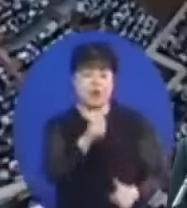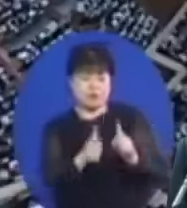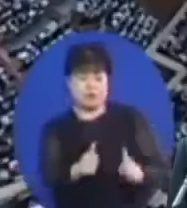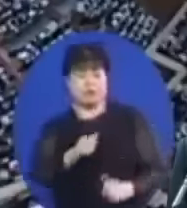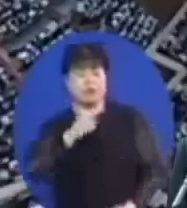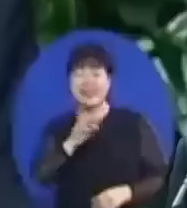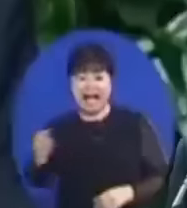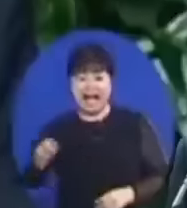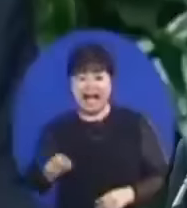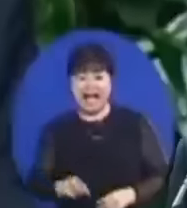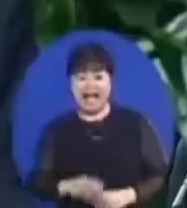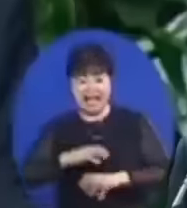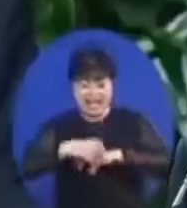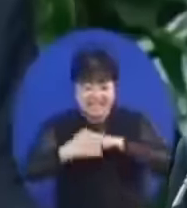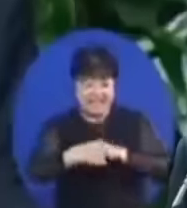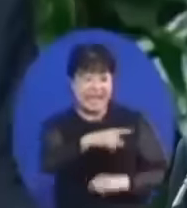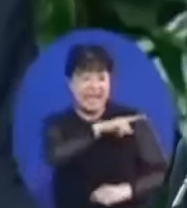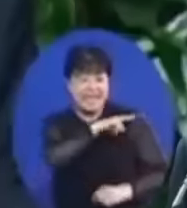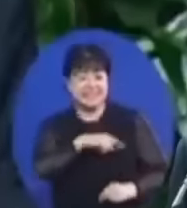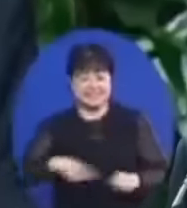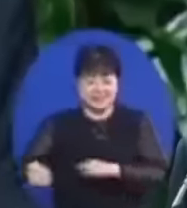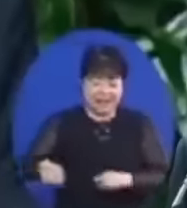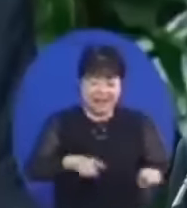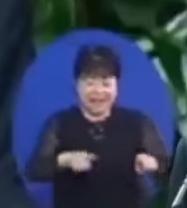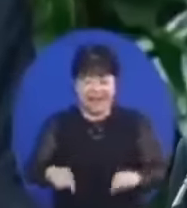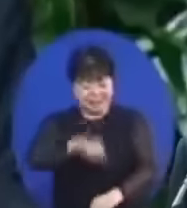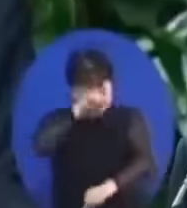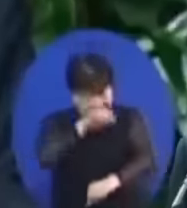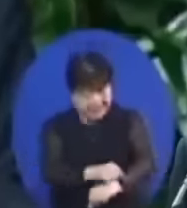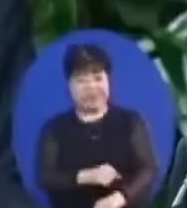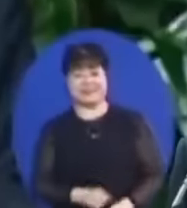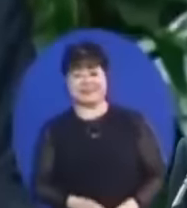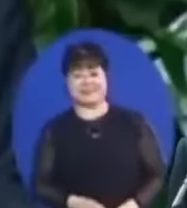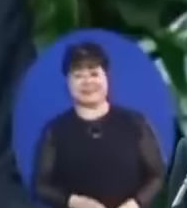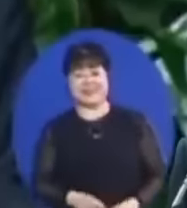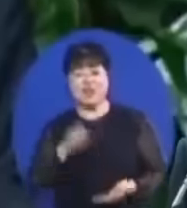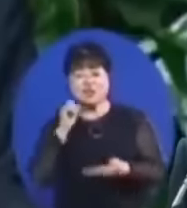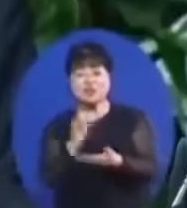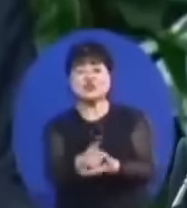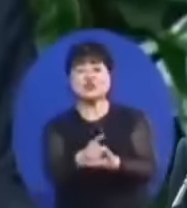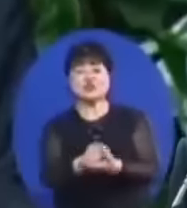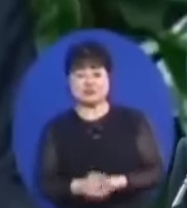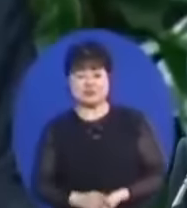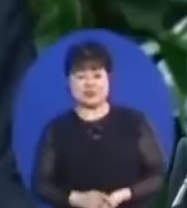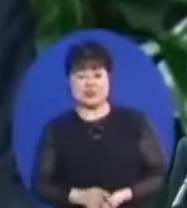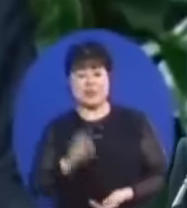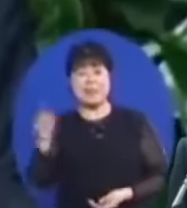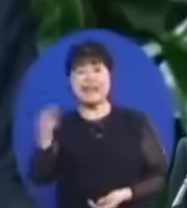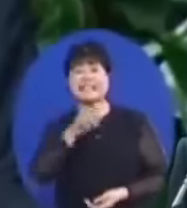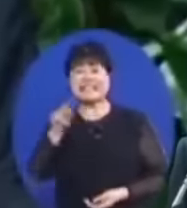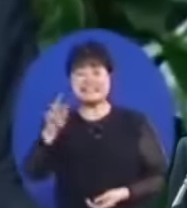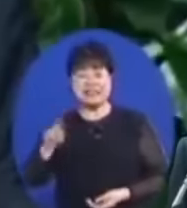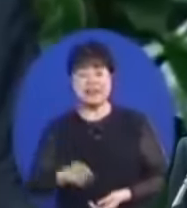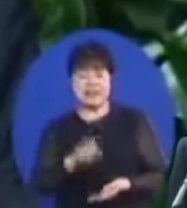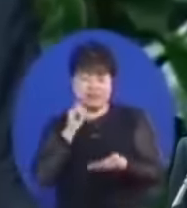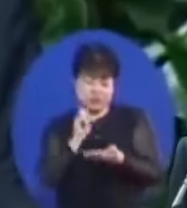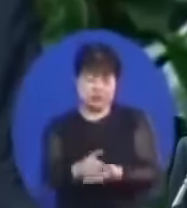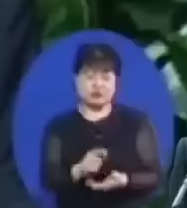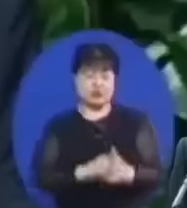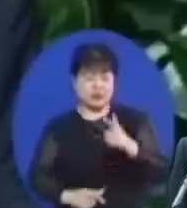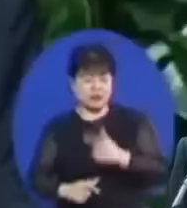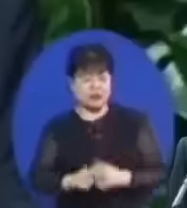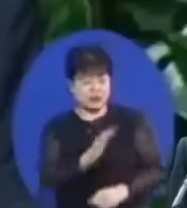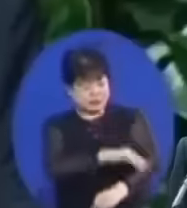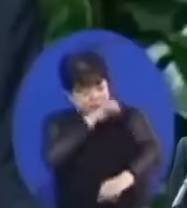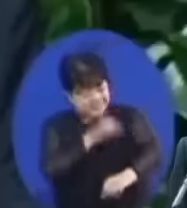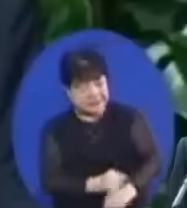꿈이 세계적인 피겨 스케이팅으로 만들어준 것입니다. 축구 선수인 박지성도 일기장에 늘 축구를 더욱 잘할